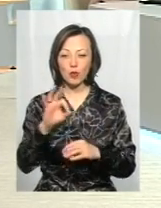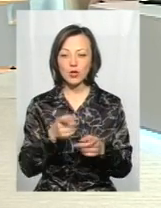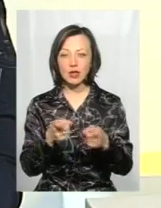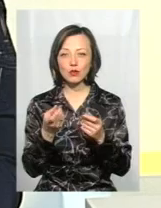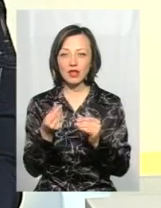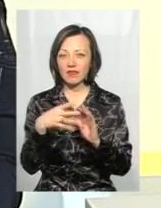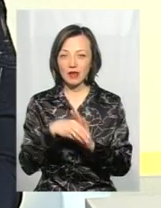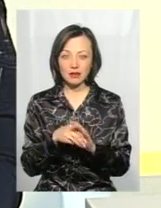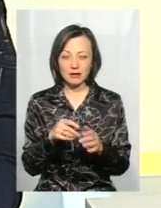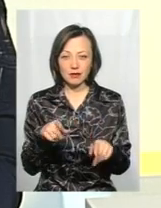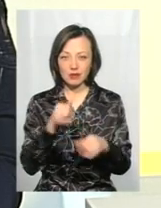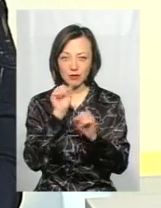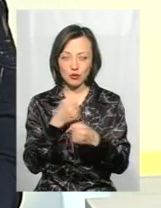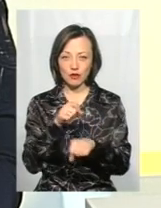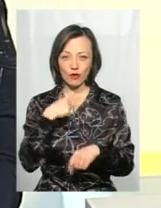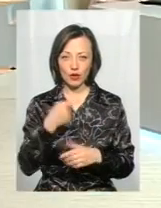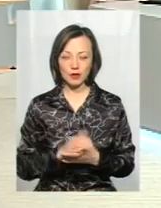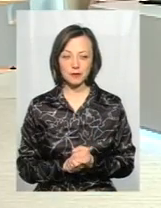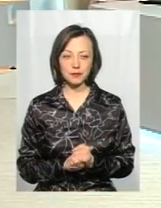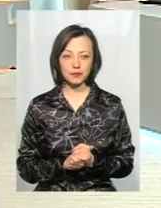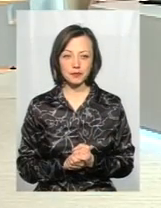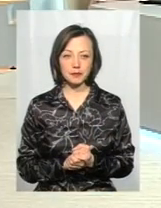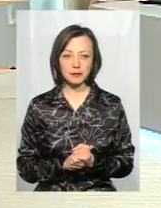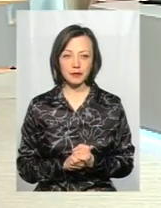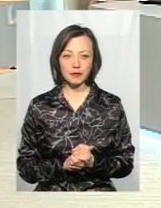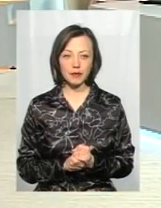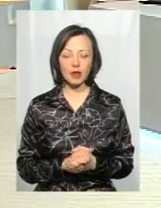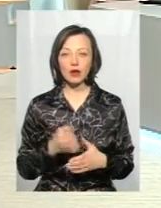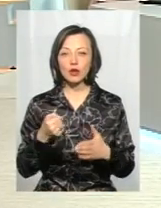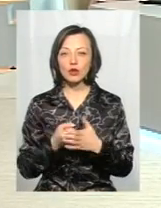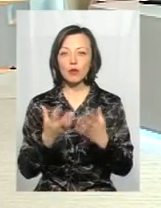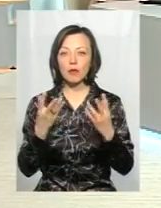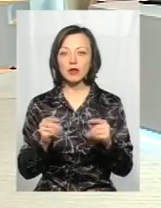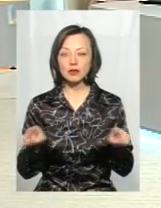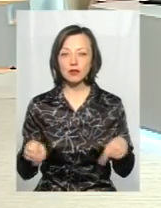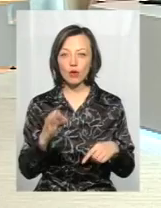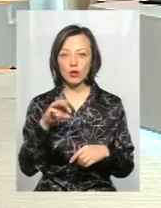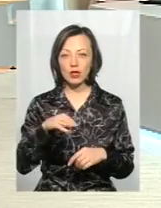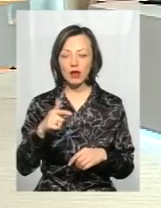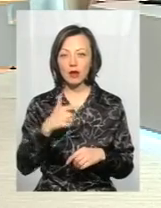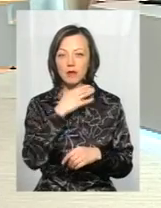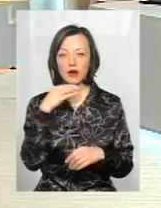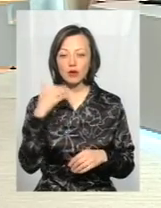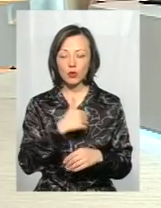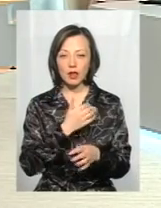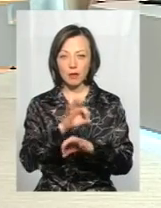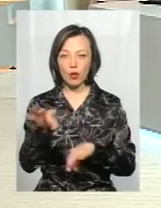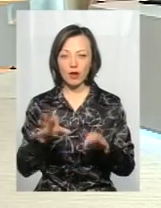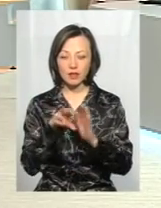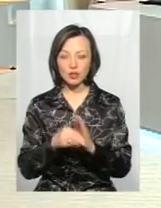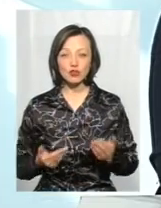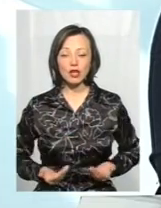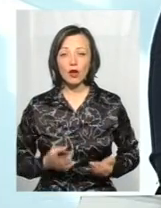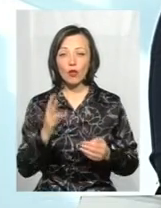залучення інвесторів, ну, не може бути мови. Тобто, з моменту створення нашої громади ми дуже хотіли також дуже багато проєктів втілити в життя. Але